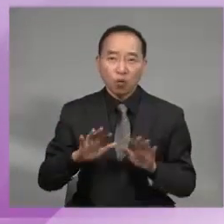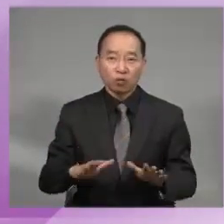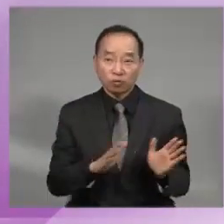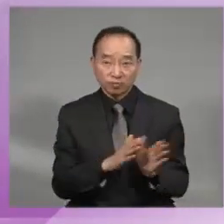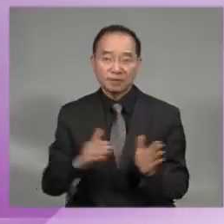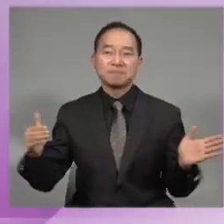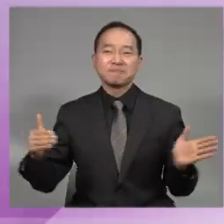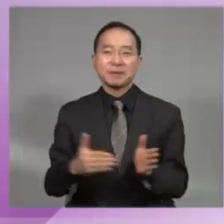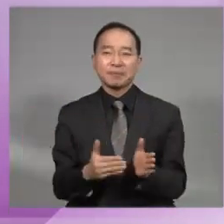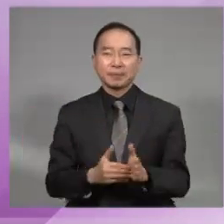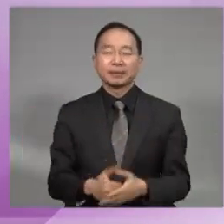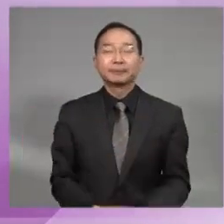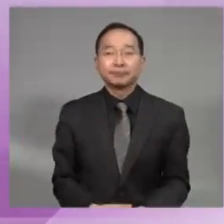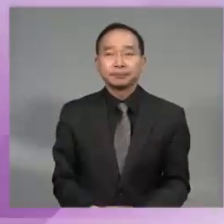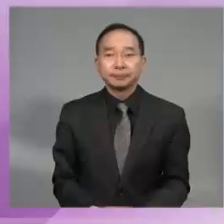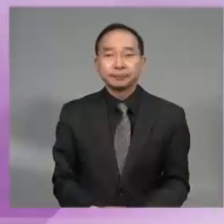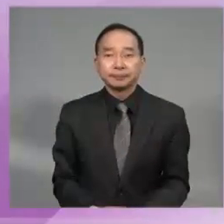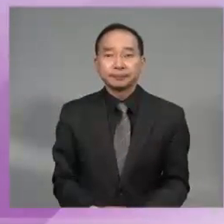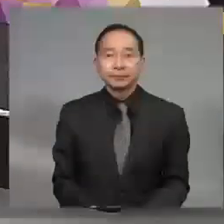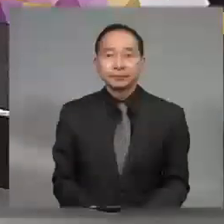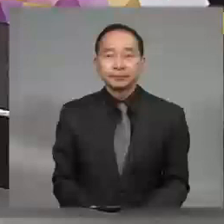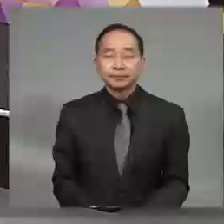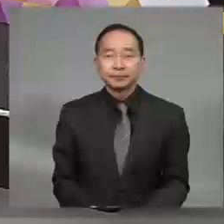마감이 됐습니다. 나머지는 이제